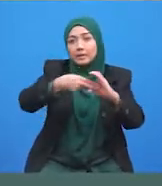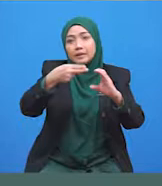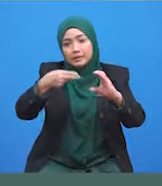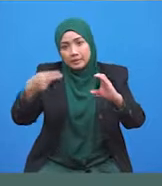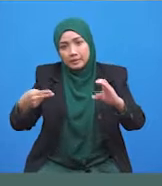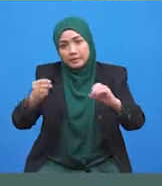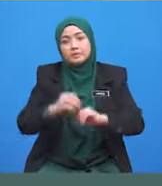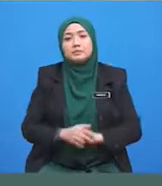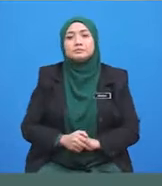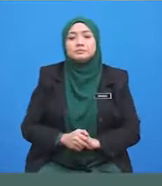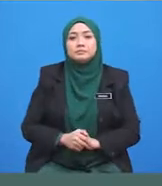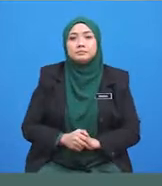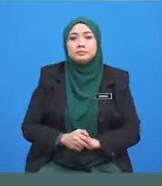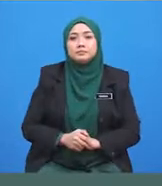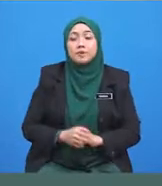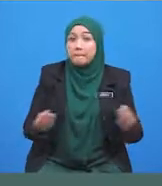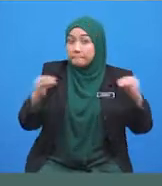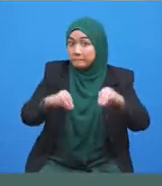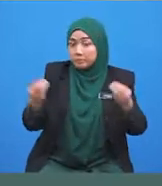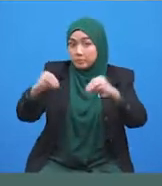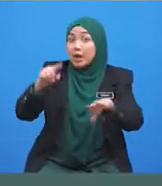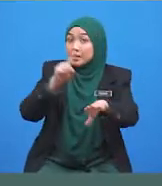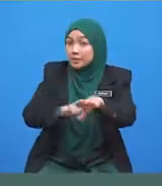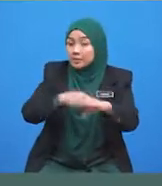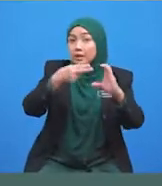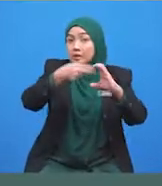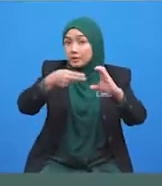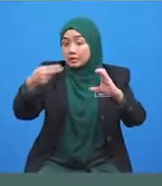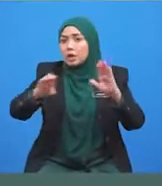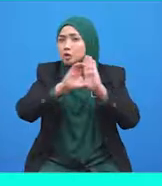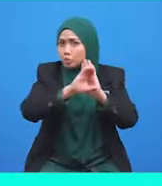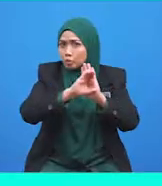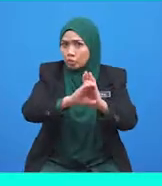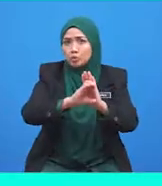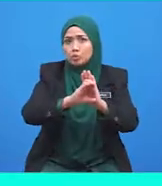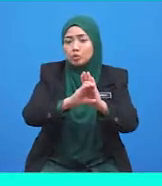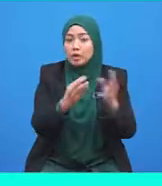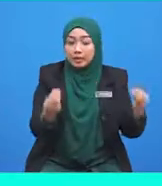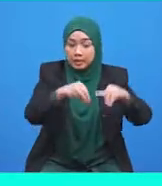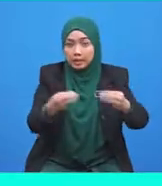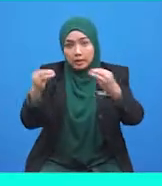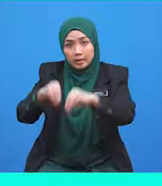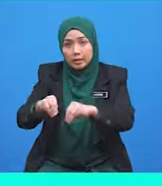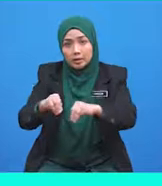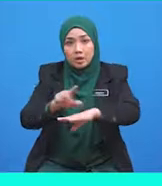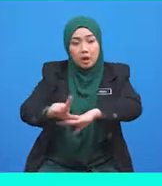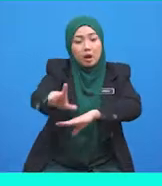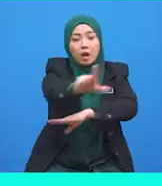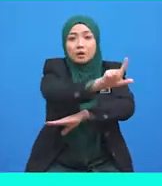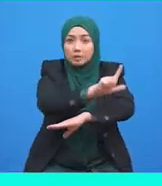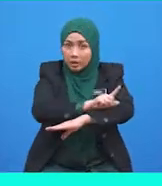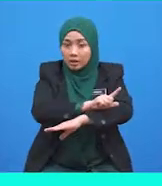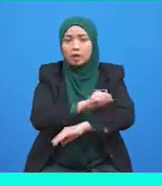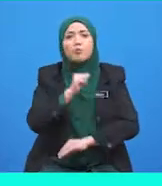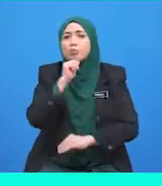Untuk pengetahuan murid-murid, pertanian di Cameron Highland contohnya ia ditanam secara ladang. Bukan